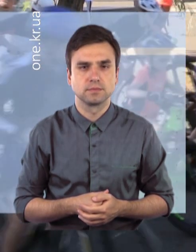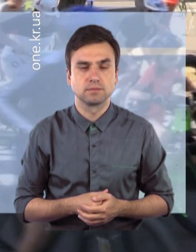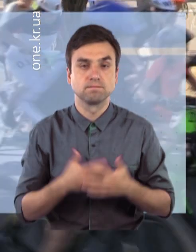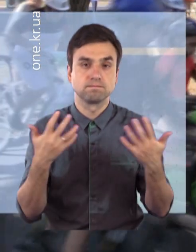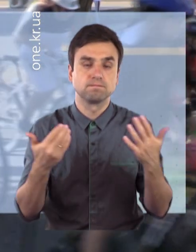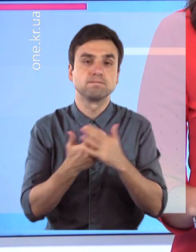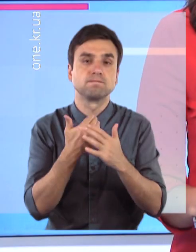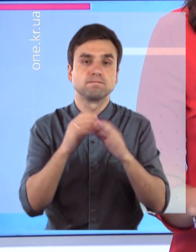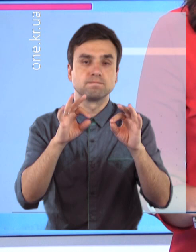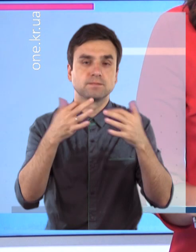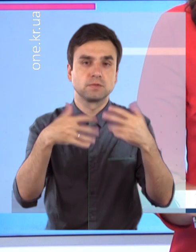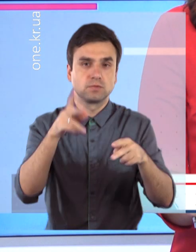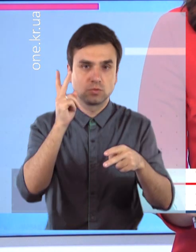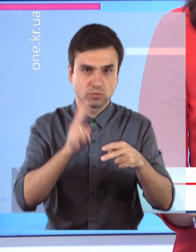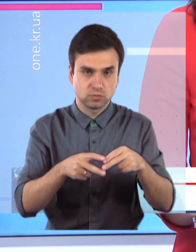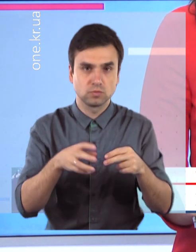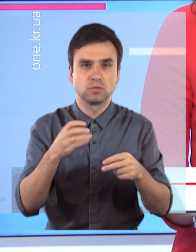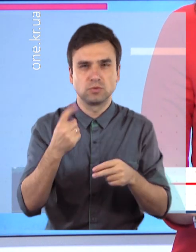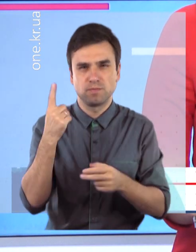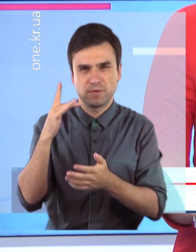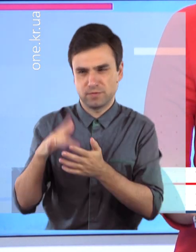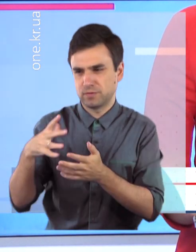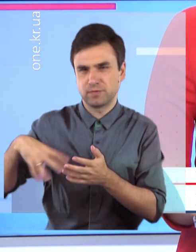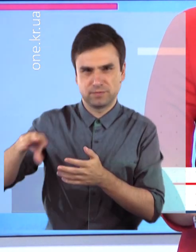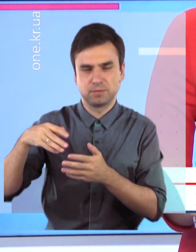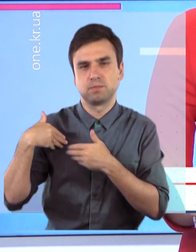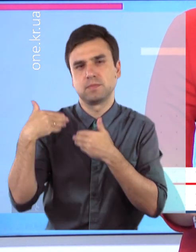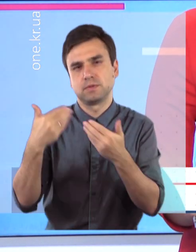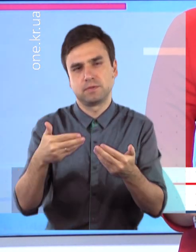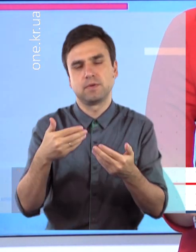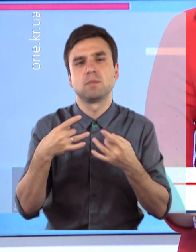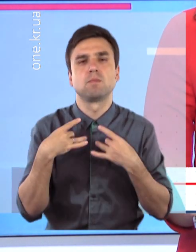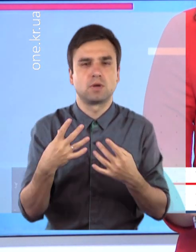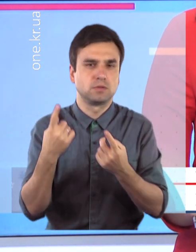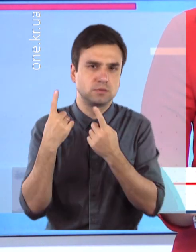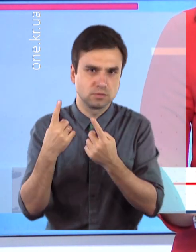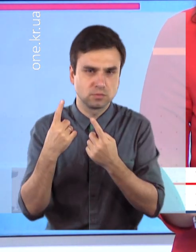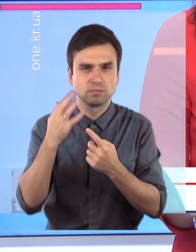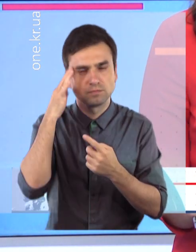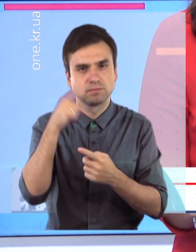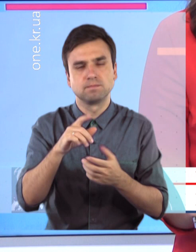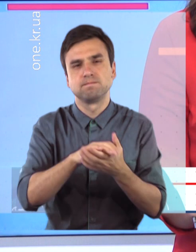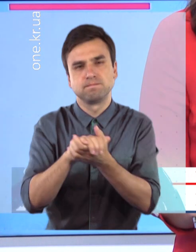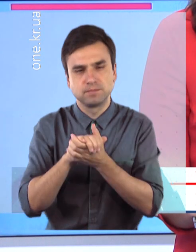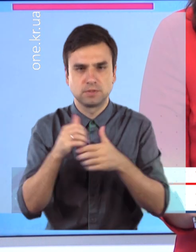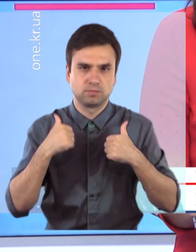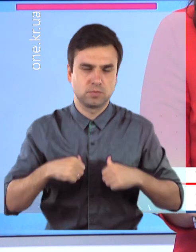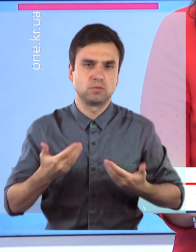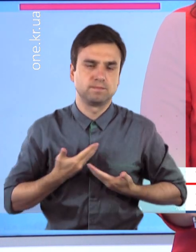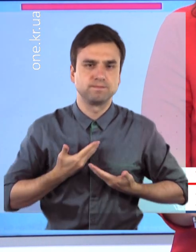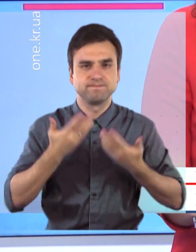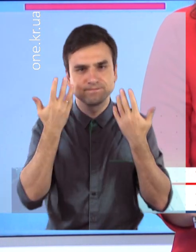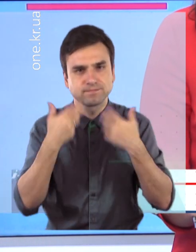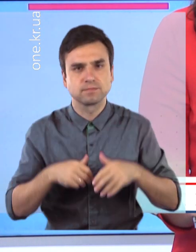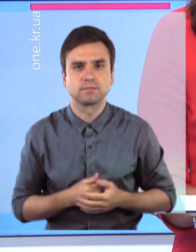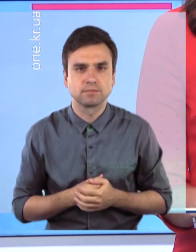міський. І на цьому у мене все. Я ще раз вітаю всіх з 29-ю річницею незалежності країни. Бажаю нам миру